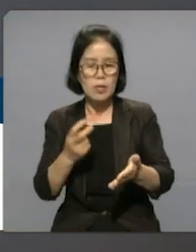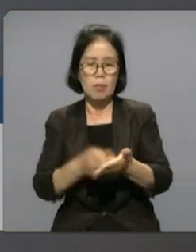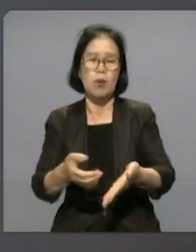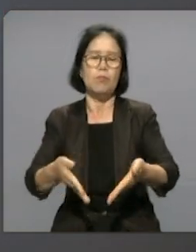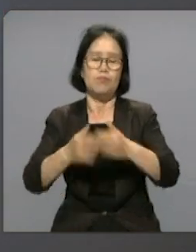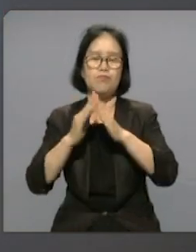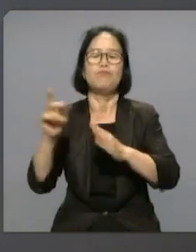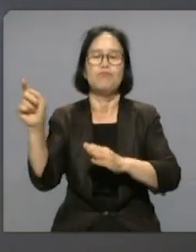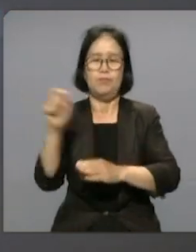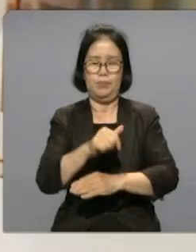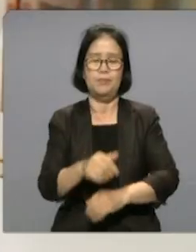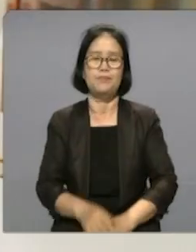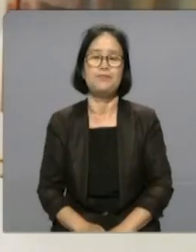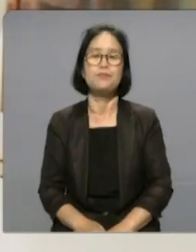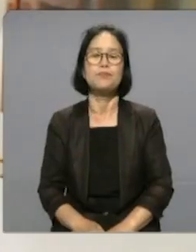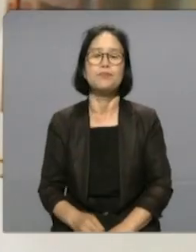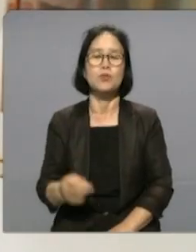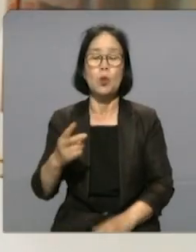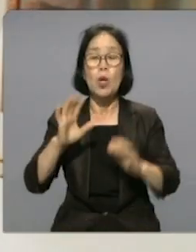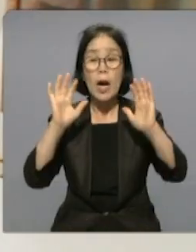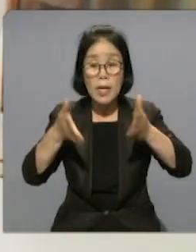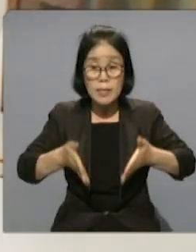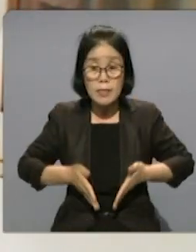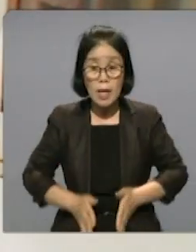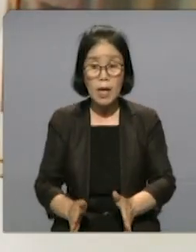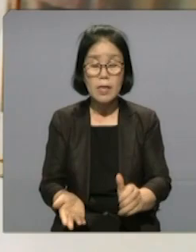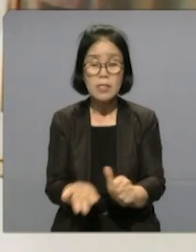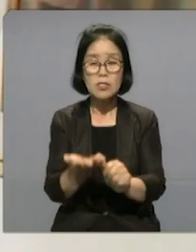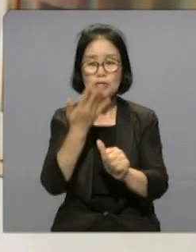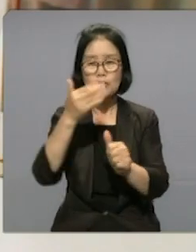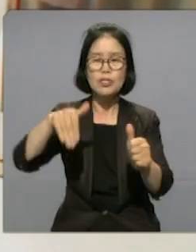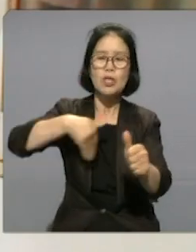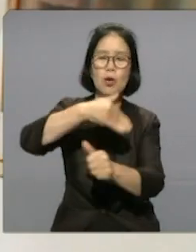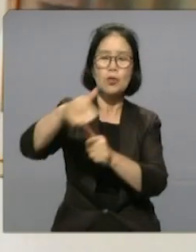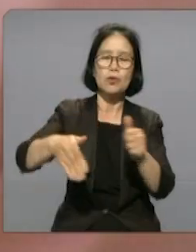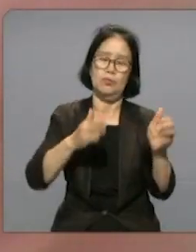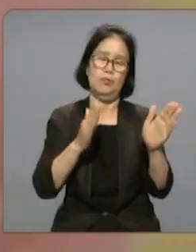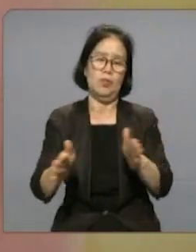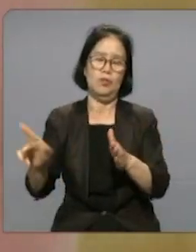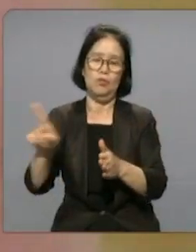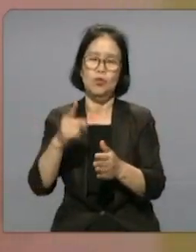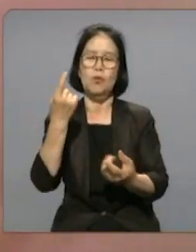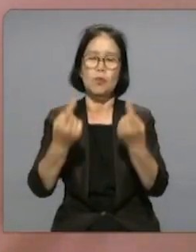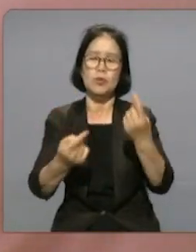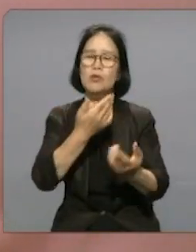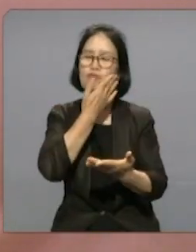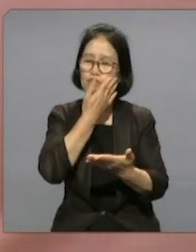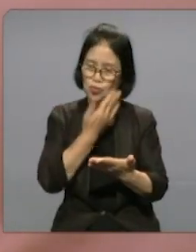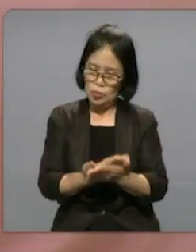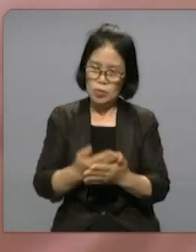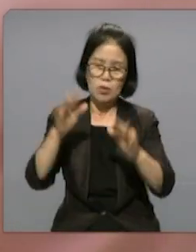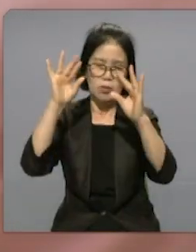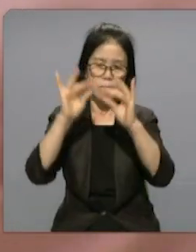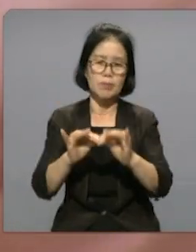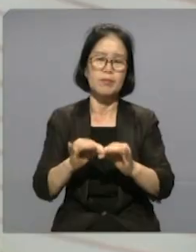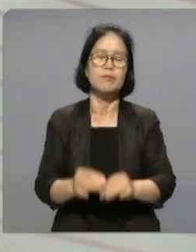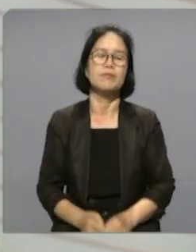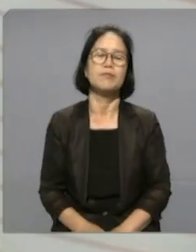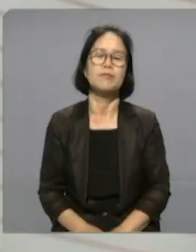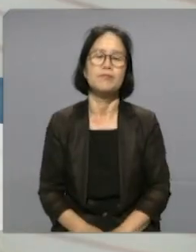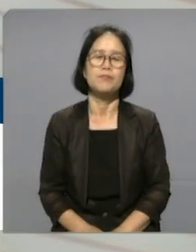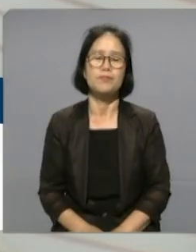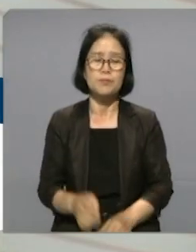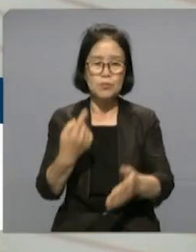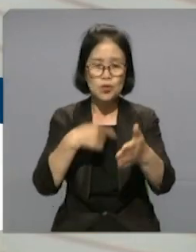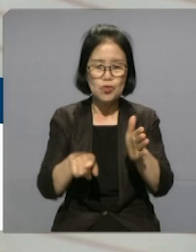내기로 했습니다. 이와 함께 아이를 낳아 기를 수 있는 여건 마련이 무엇보다 중요하다는데도 인식을 함께했습니다.